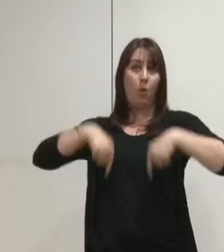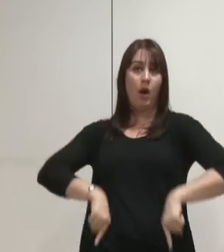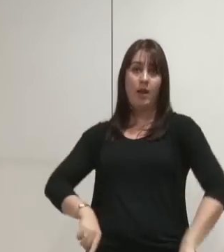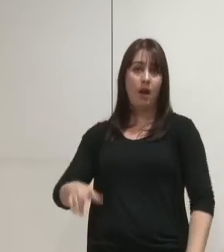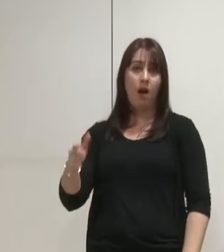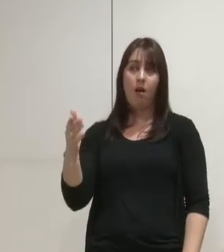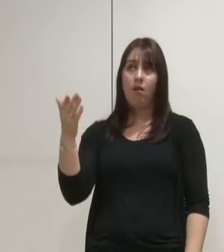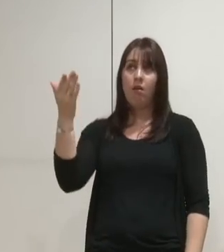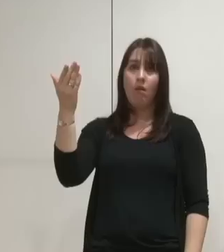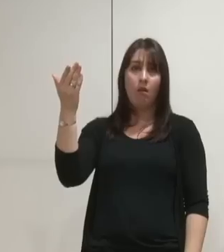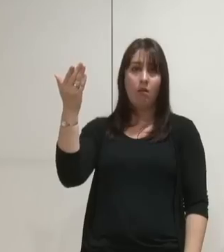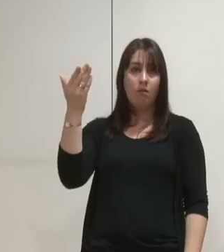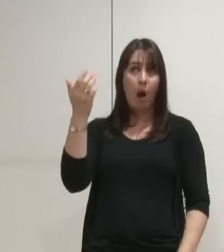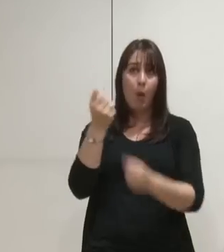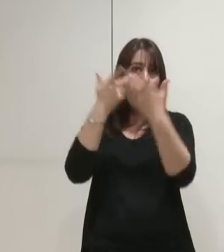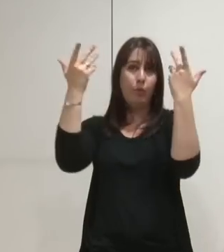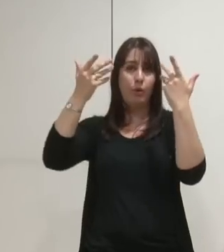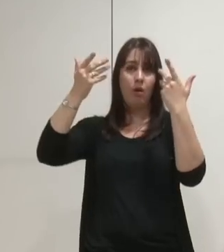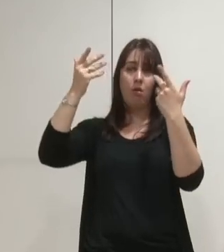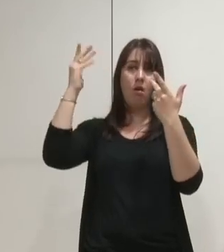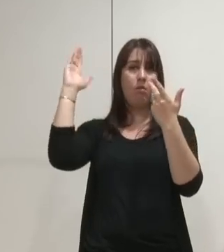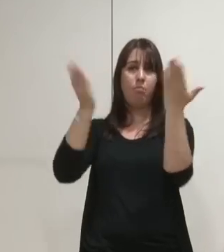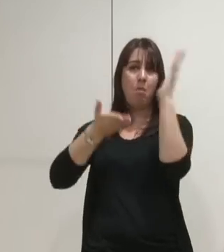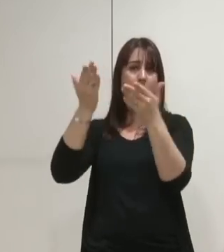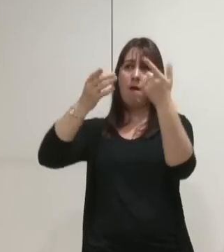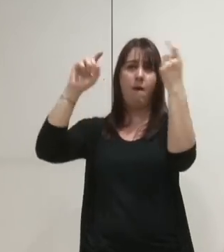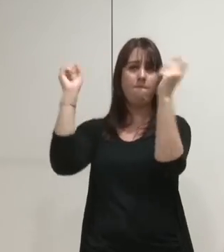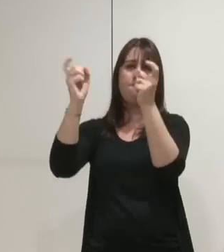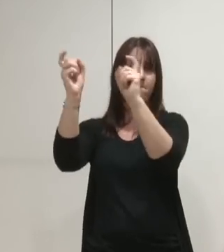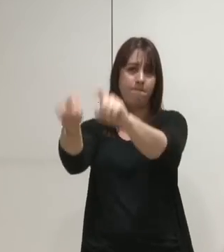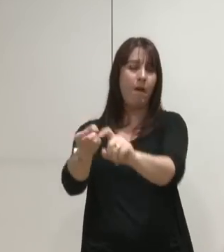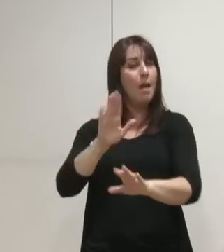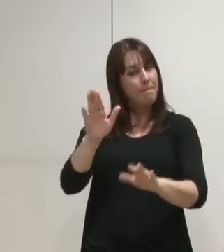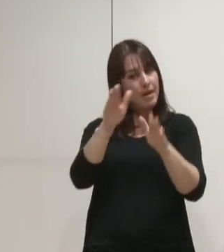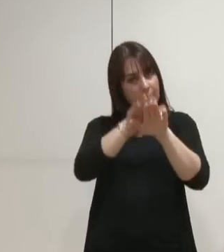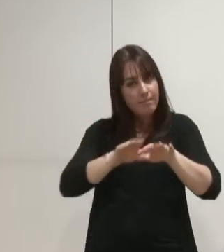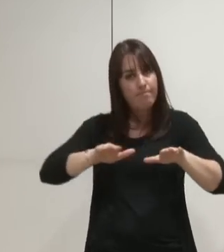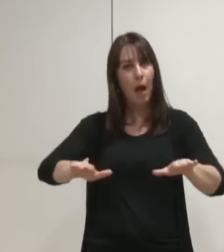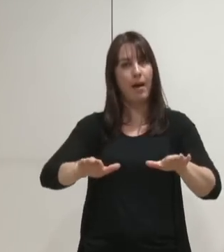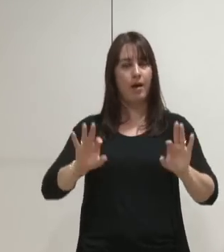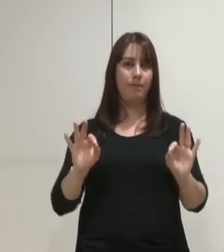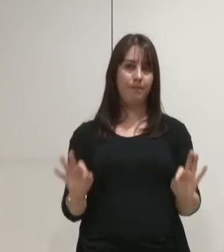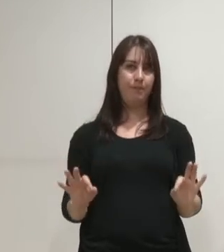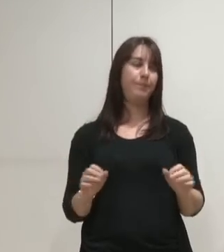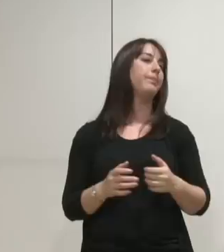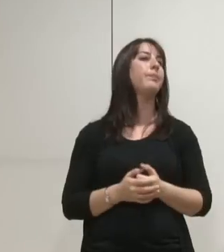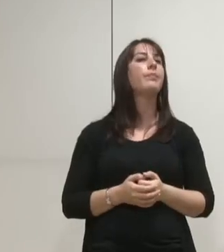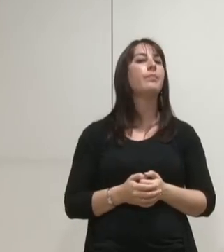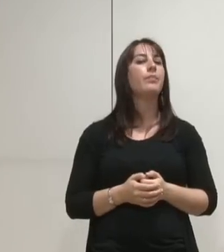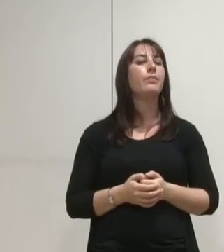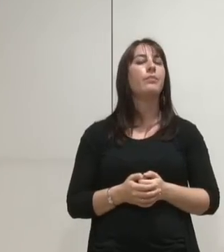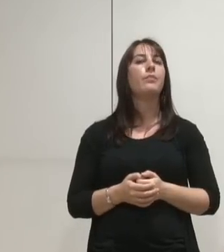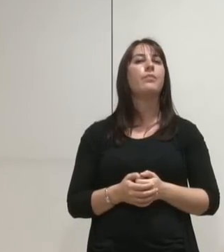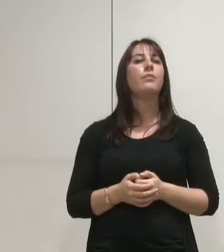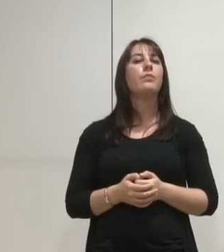frappe dans différents domaines mais c'est bien un dispositif effectivement à part en ce qui concerne